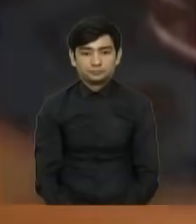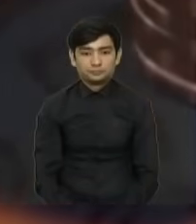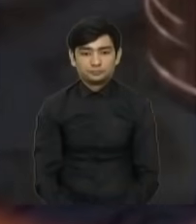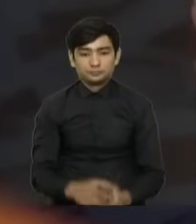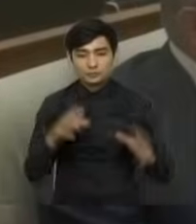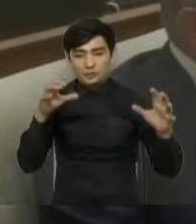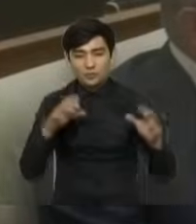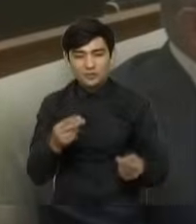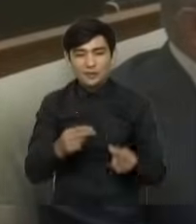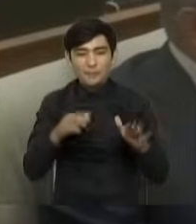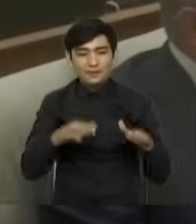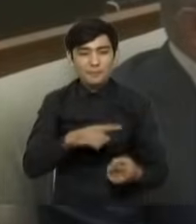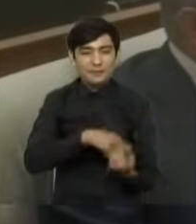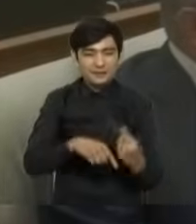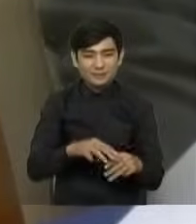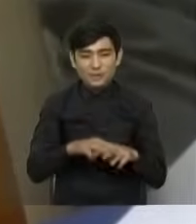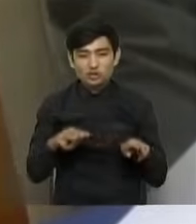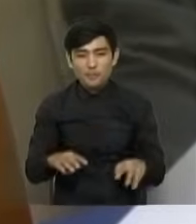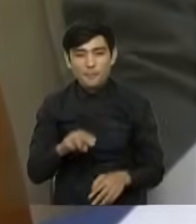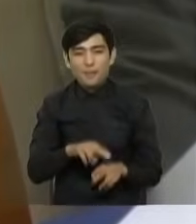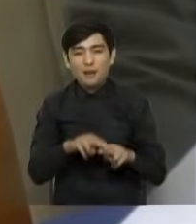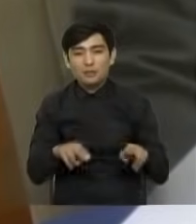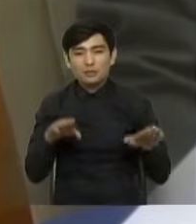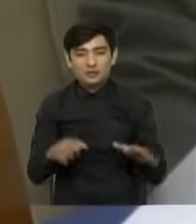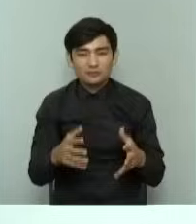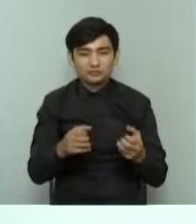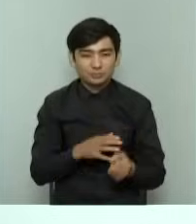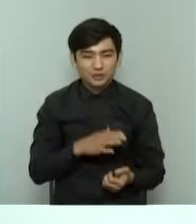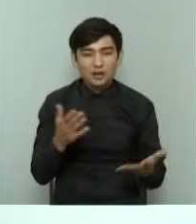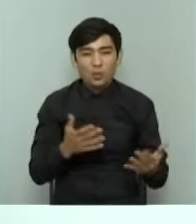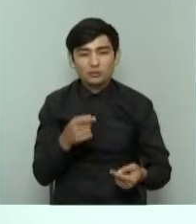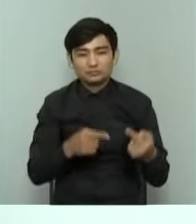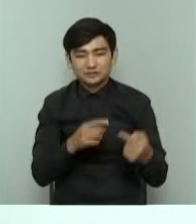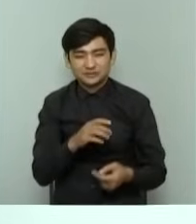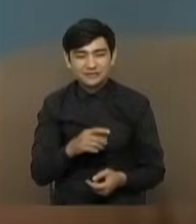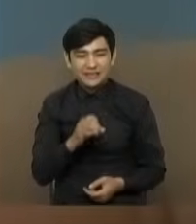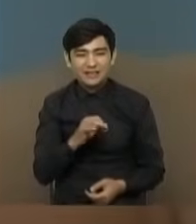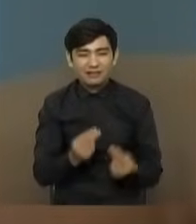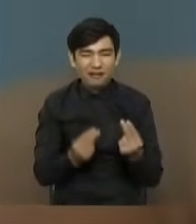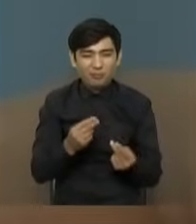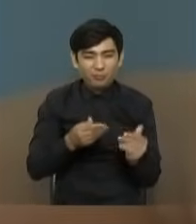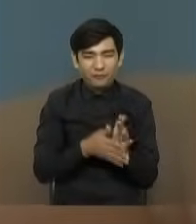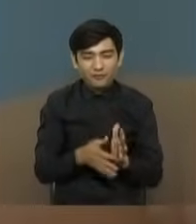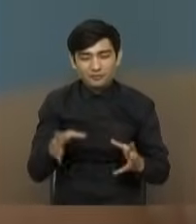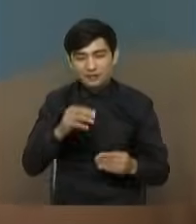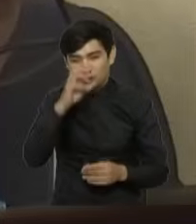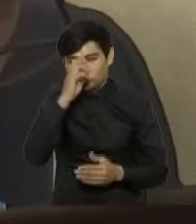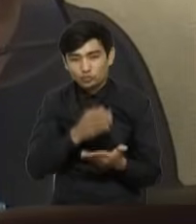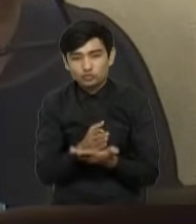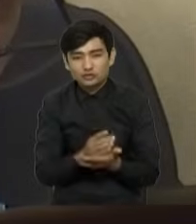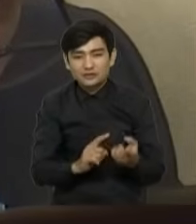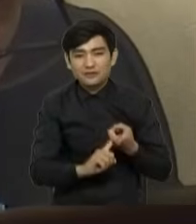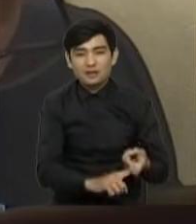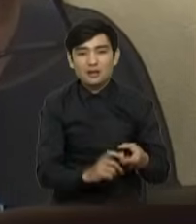Закон об игорном бизнесе приняли в Мажилисе парламента. Какие статьи помогут бороться с игроманией? Как это коснется государственных служащих?